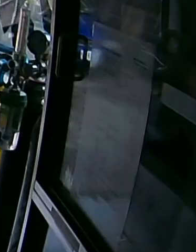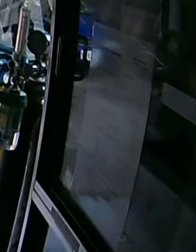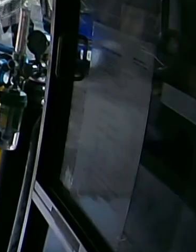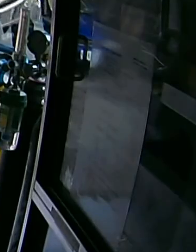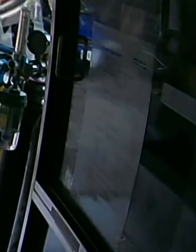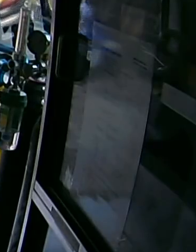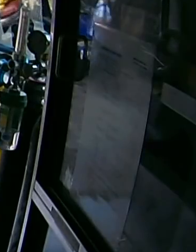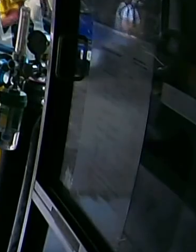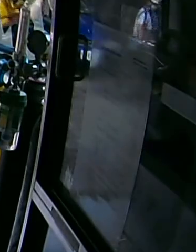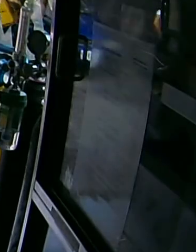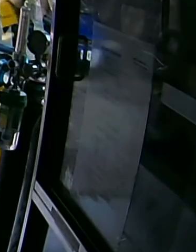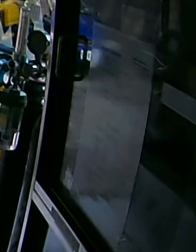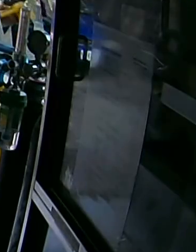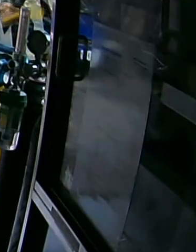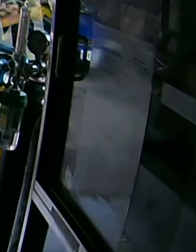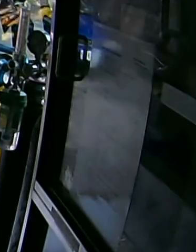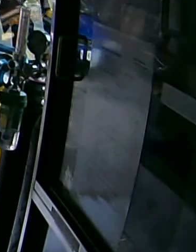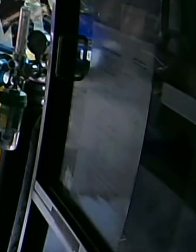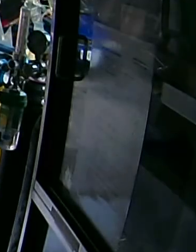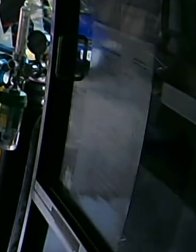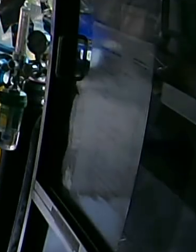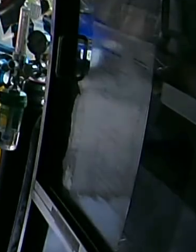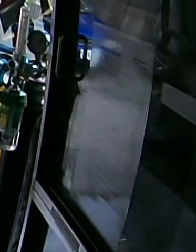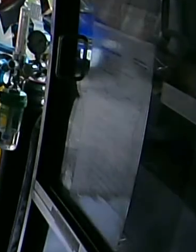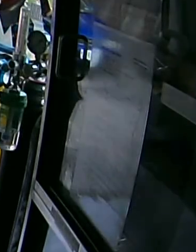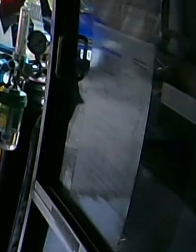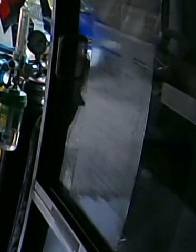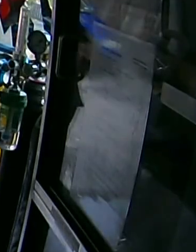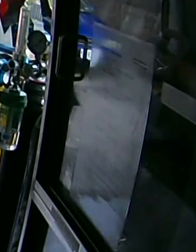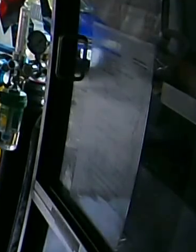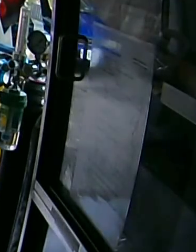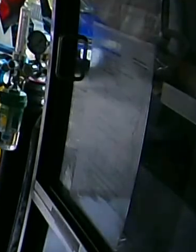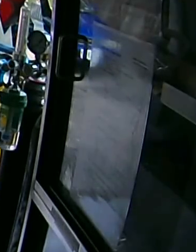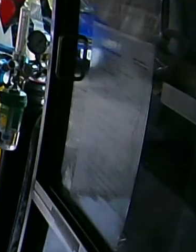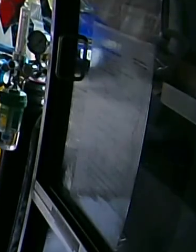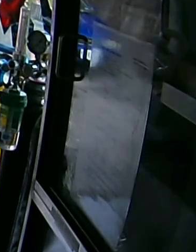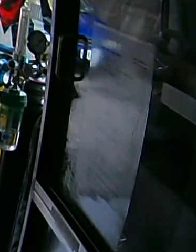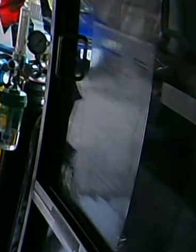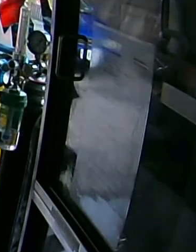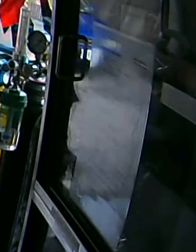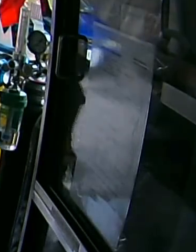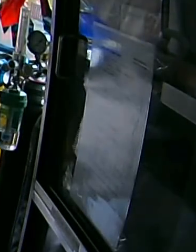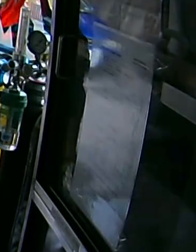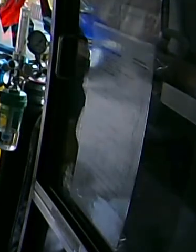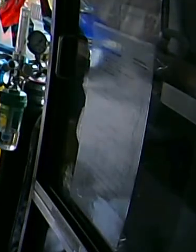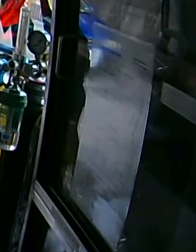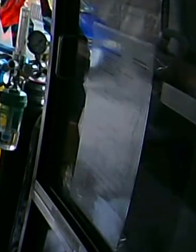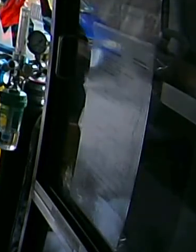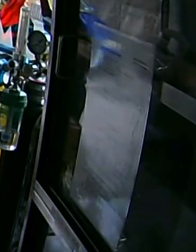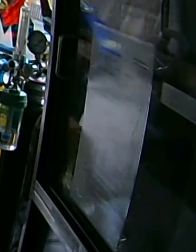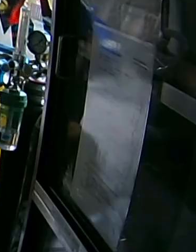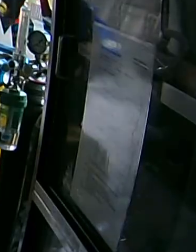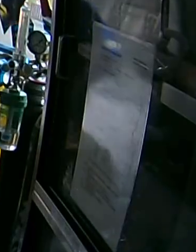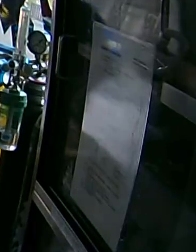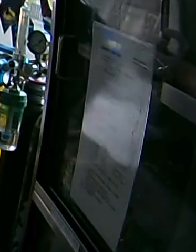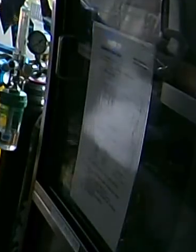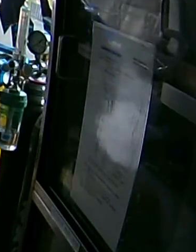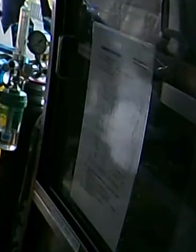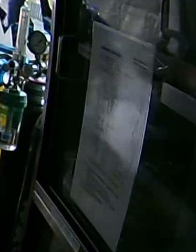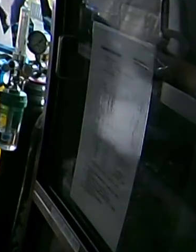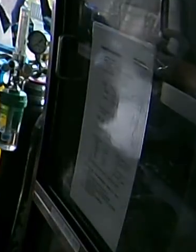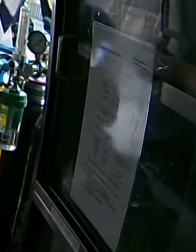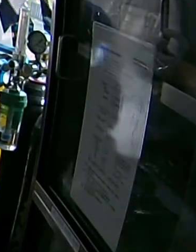但紧急送运后还是慢了一步，人伤重不治。这名伤者其实是花莲港警总队的黄姓员